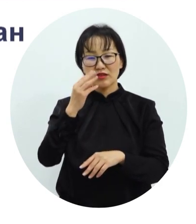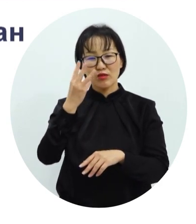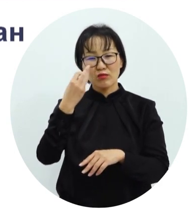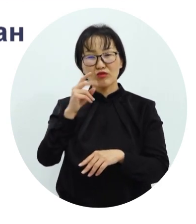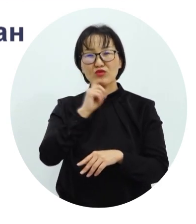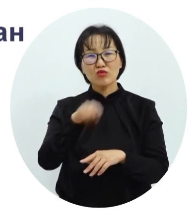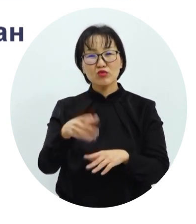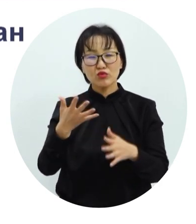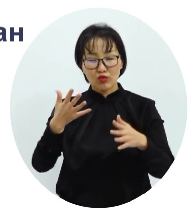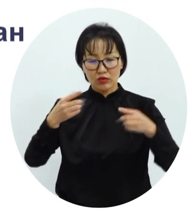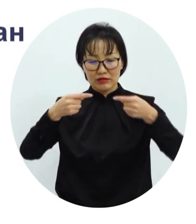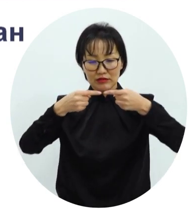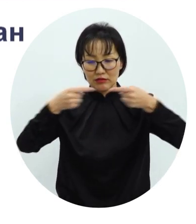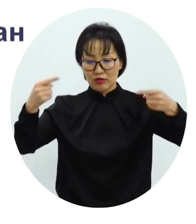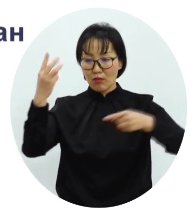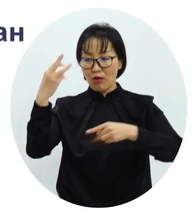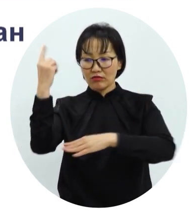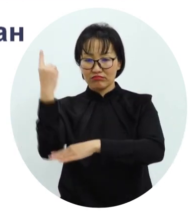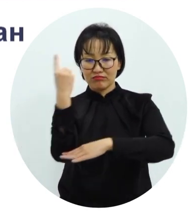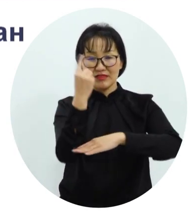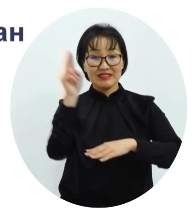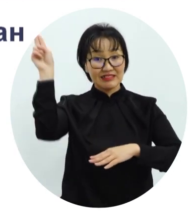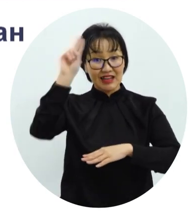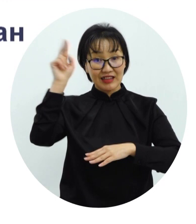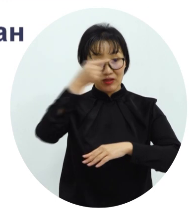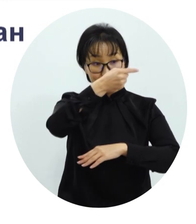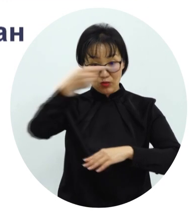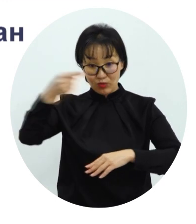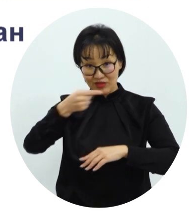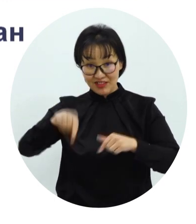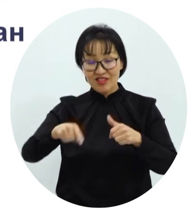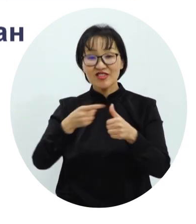мод, шонгийн захилгааны утасны модыг хэлж байгаа шүү хүмүүс те.